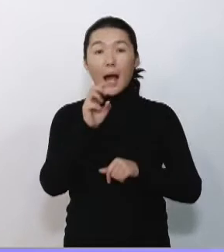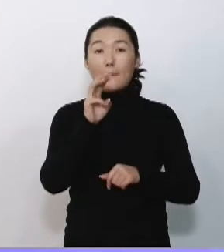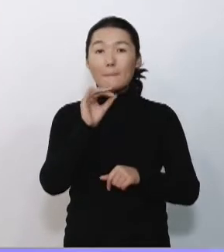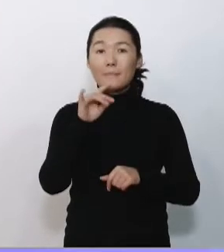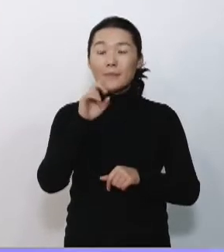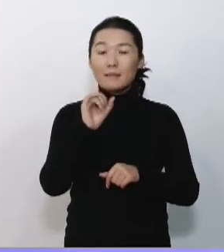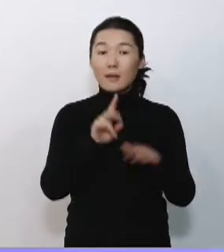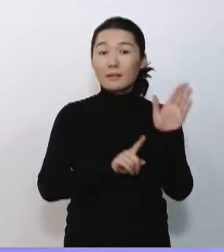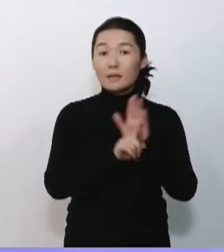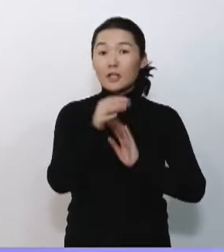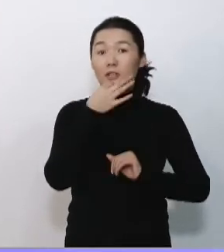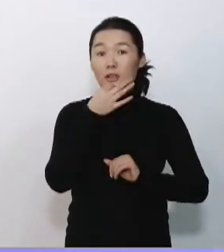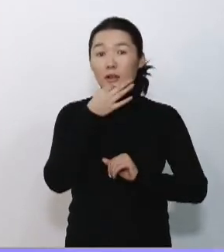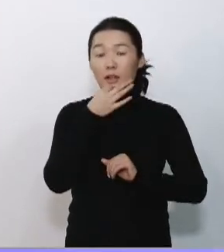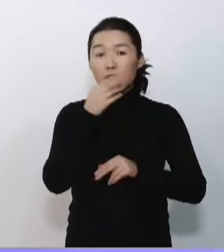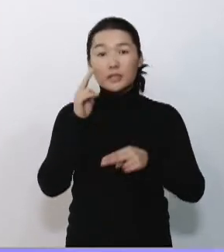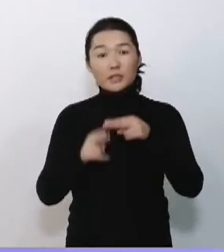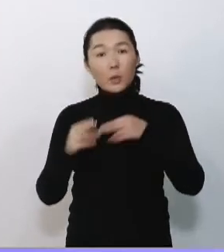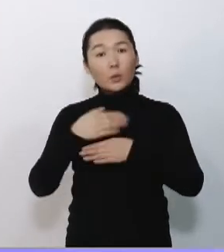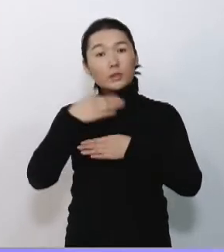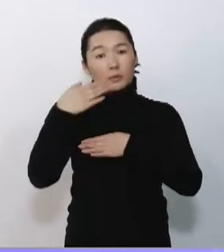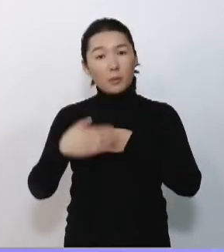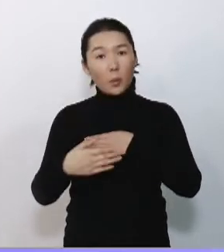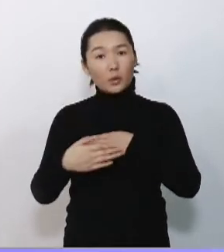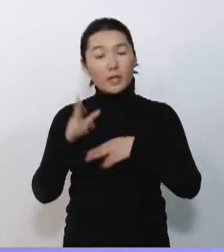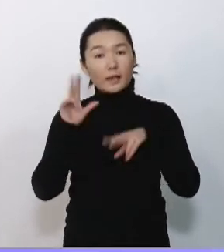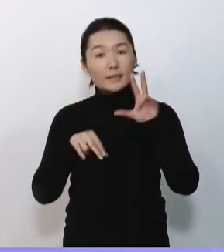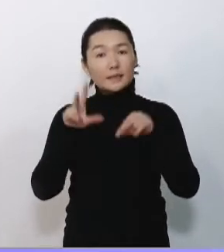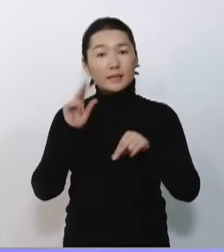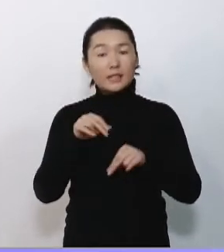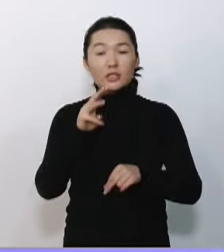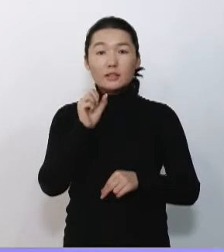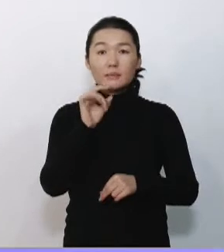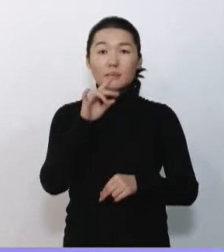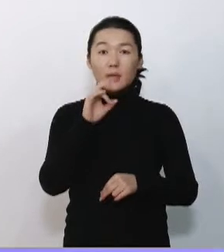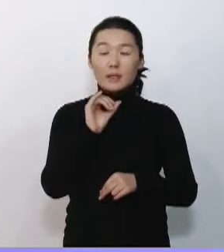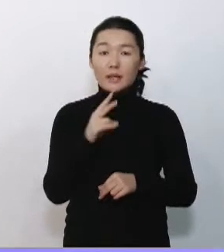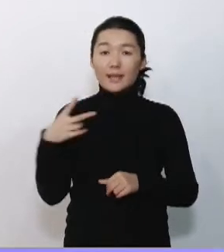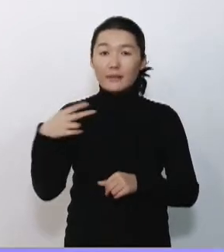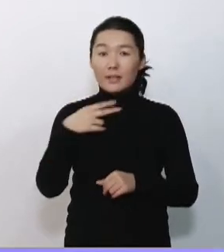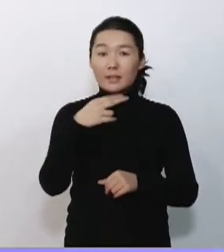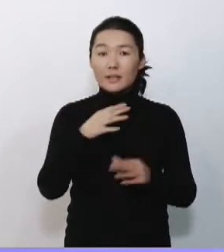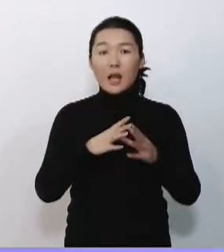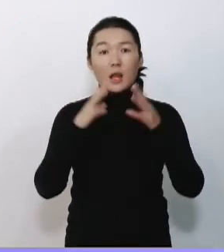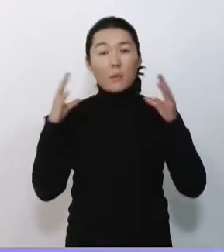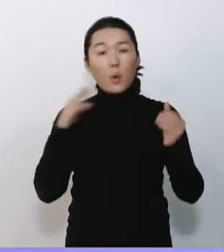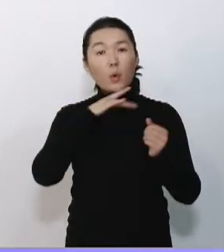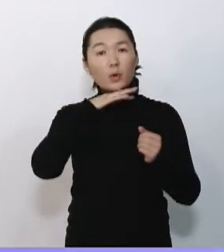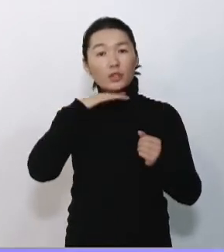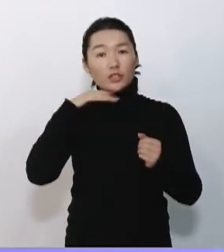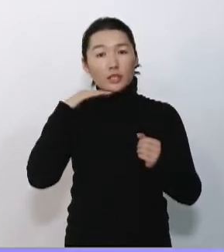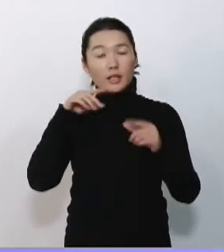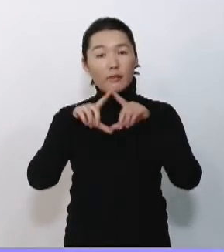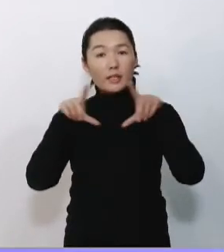Мерлан начал раньше и позже закончил, значит, Марлен вырезал больше квадратиков,